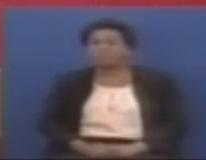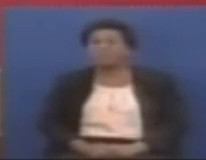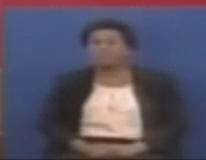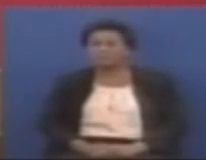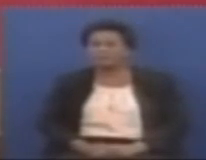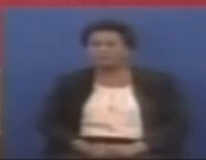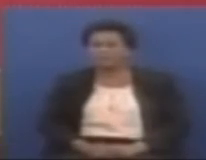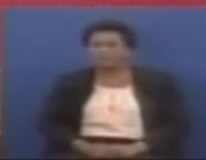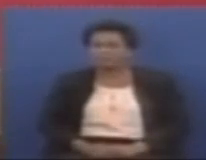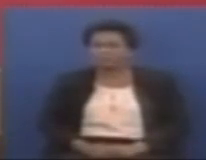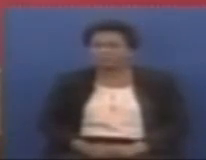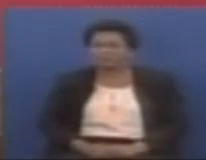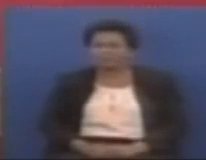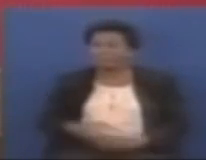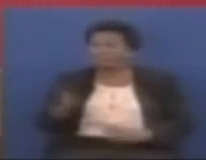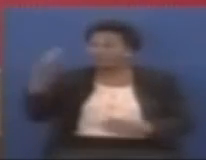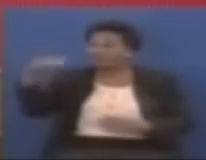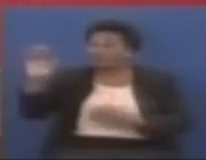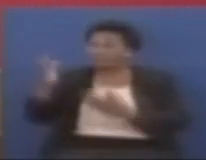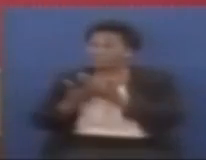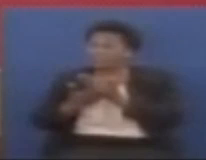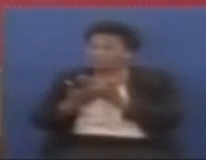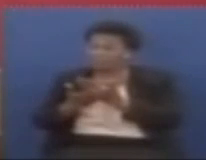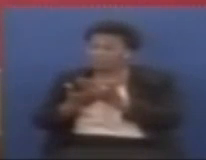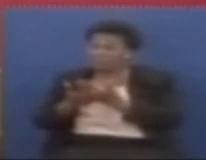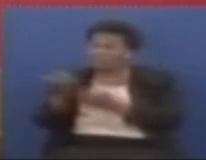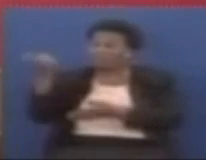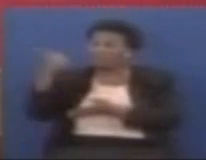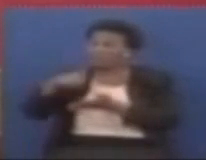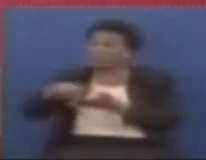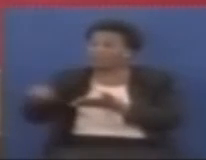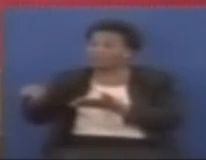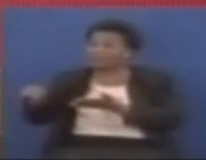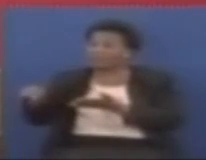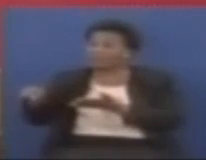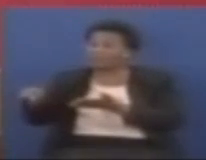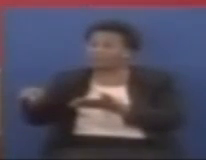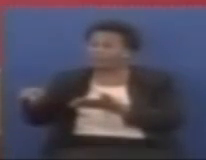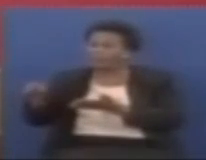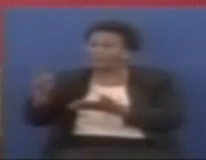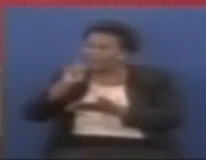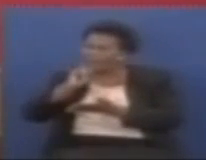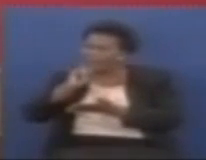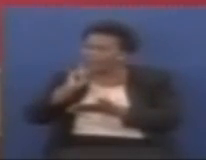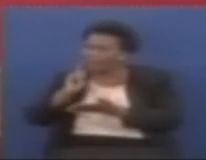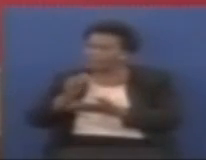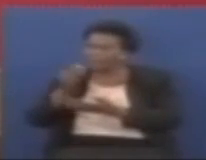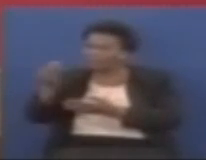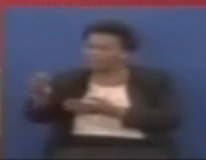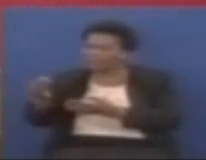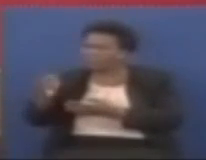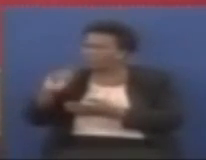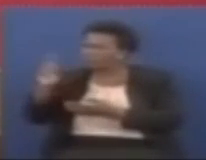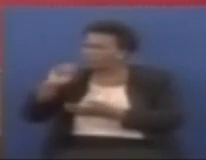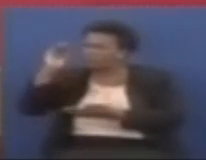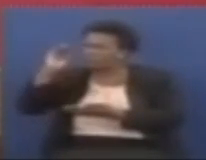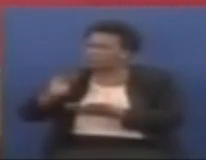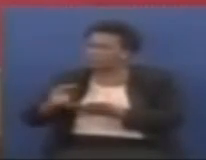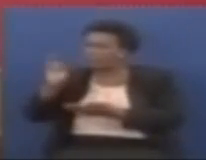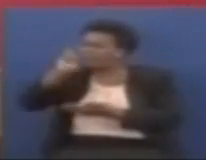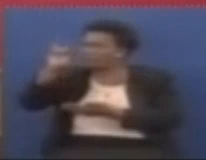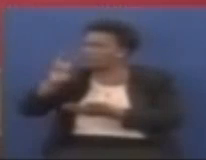za kimataifa, ambazo kwa baadhi ya nchi sheria zake za ndani na taaluma ya